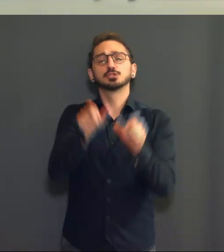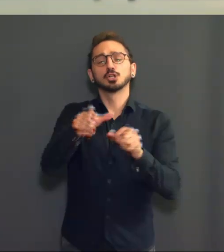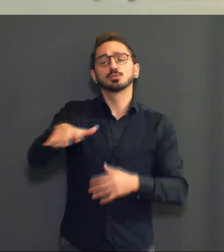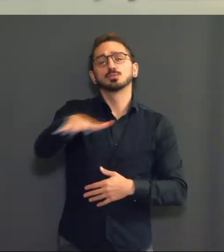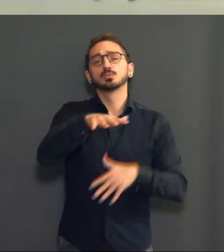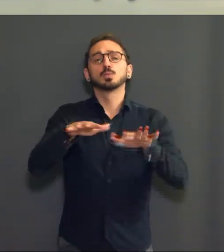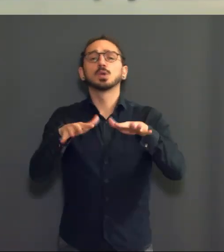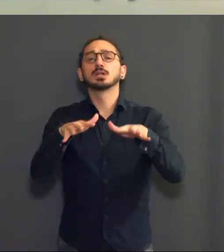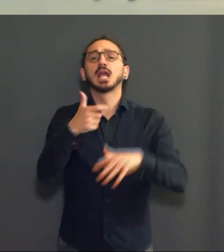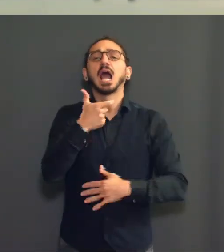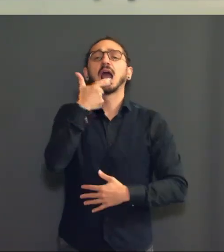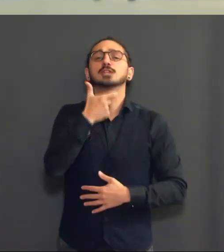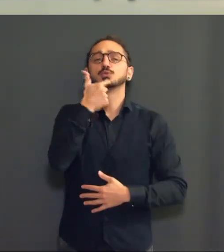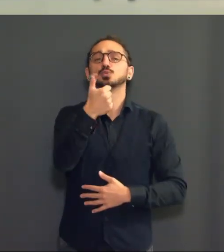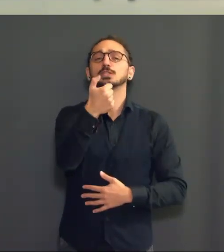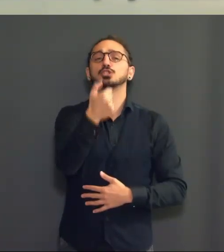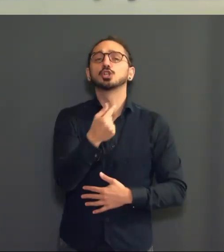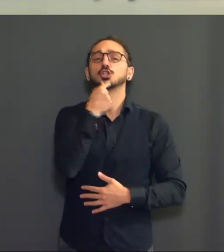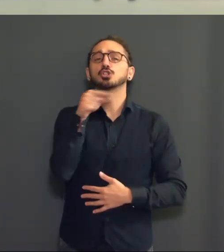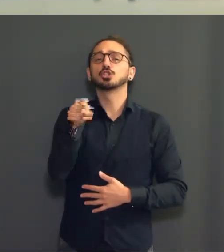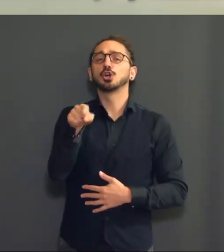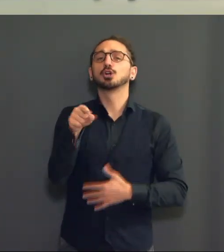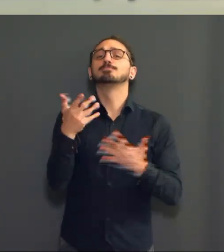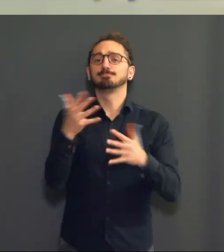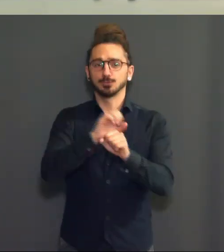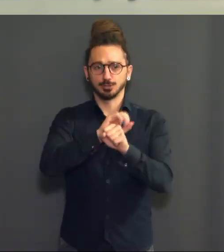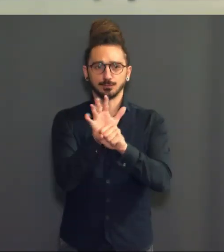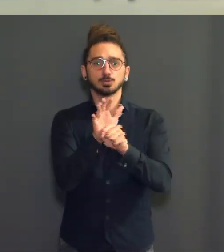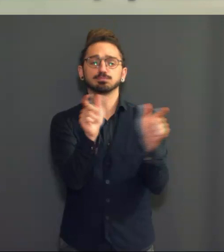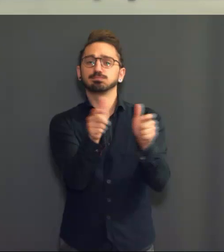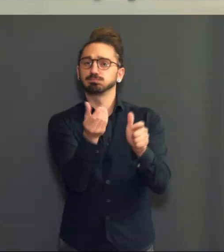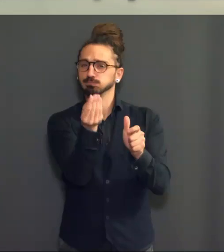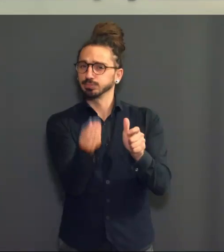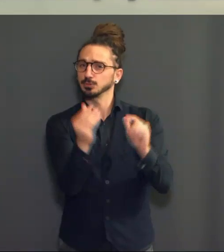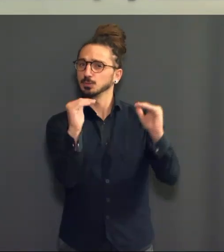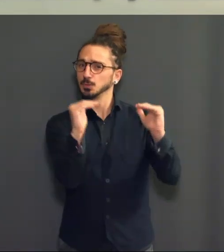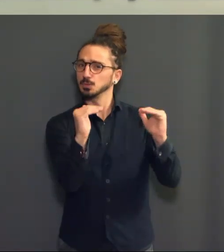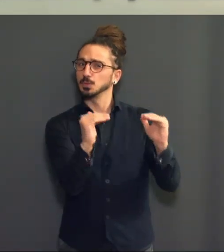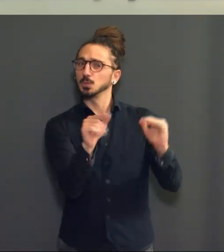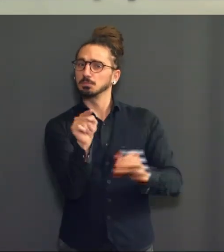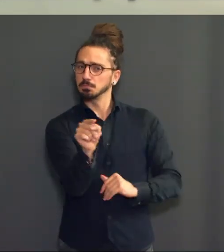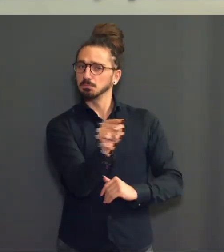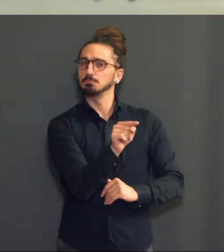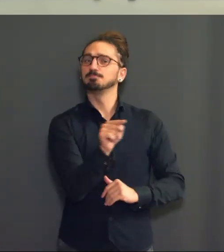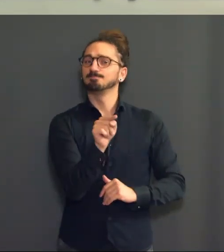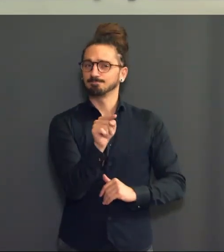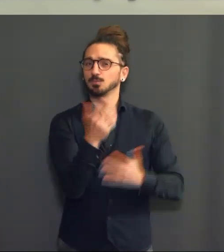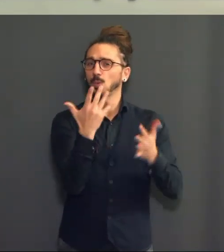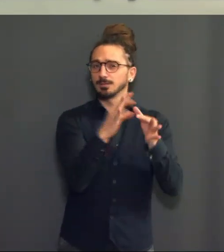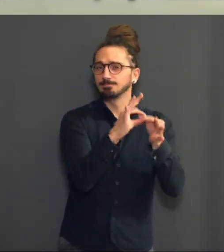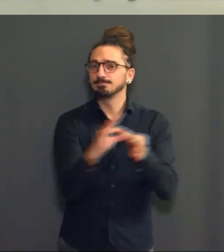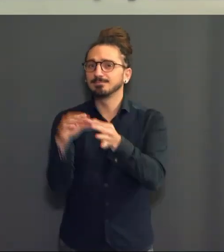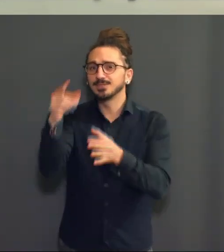diminue également. Dans ce groupe, il n'y a pas d'impact de la fermeture des écoles, il n'y a pas d'impact